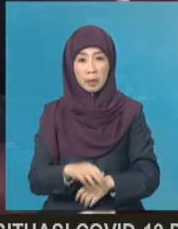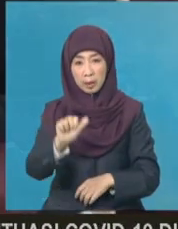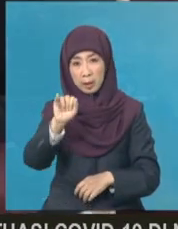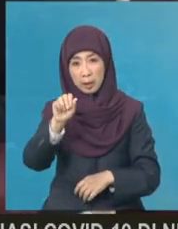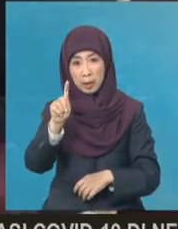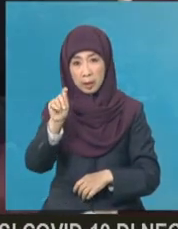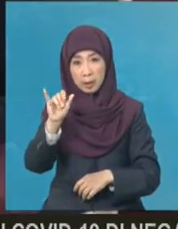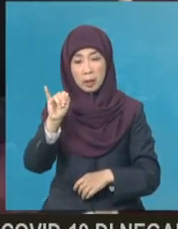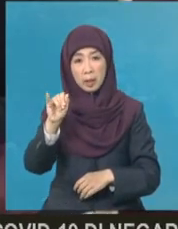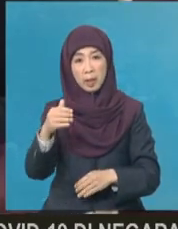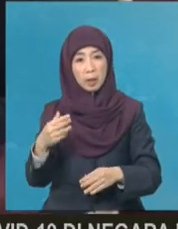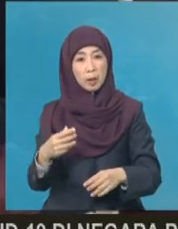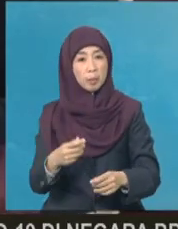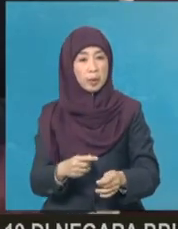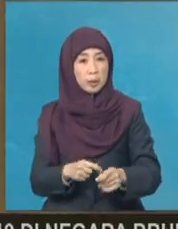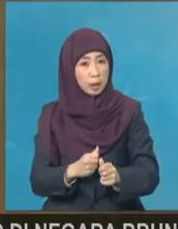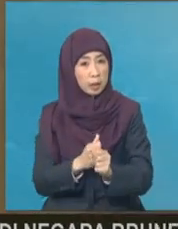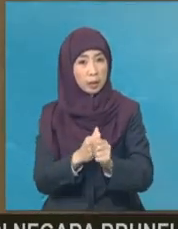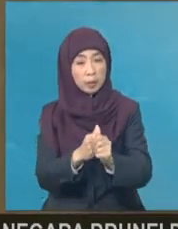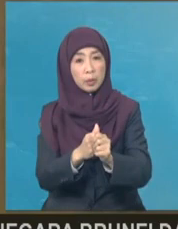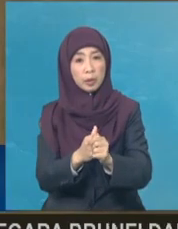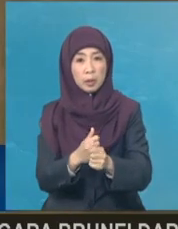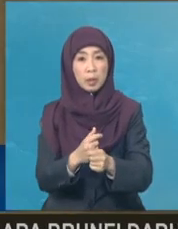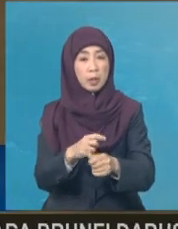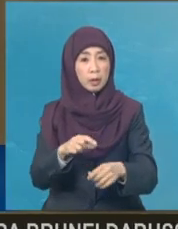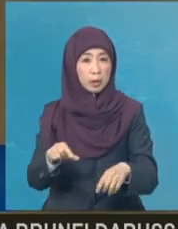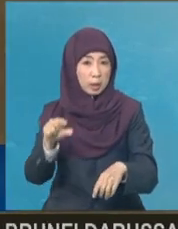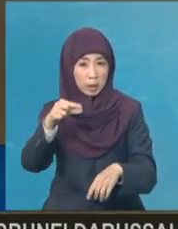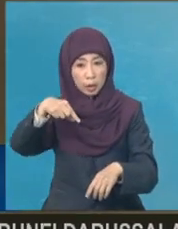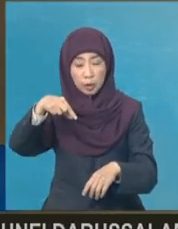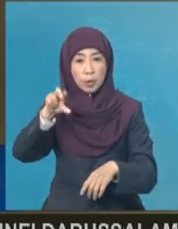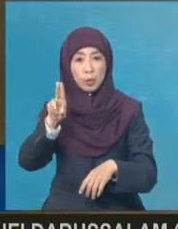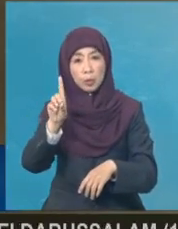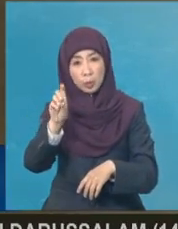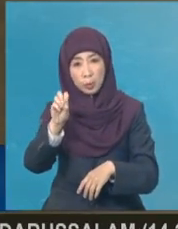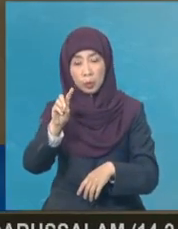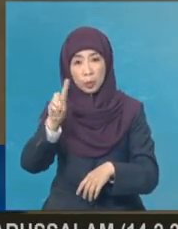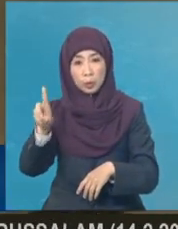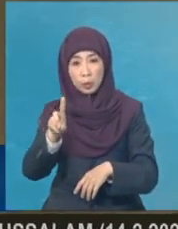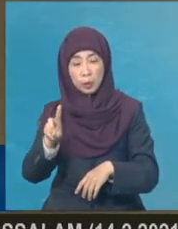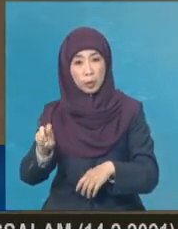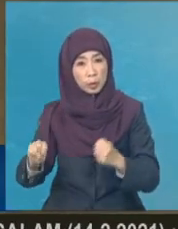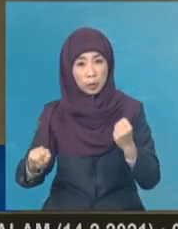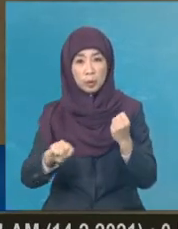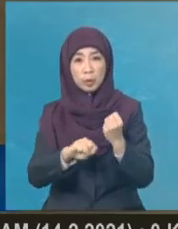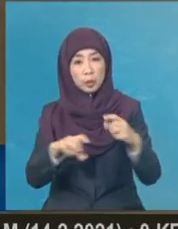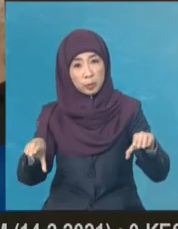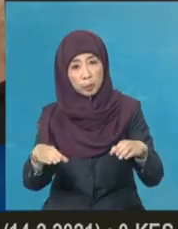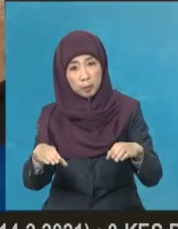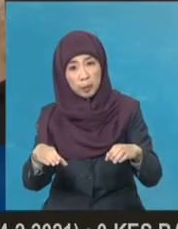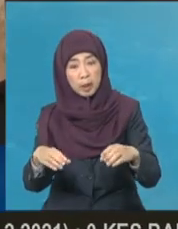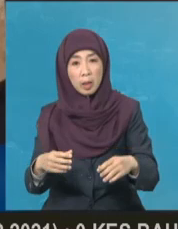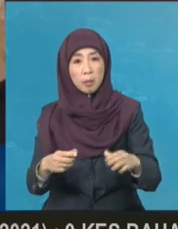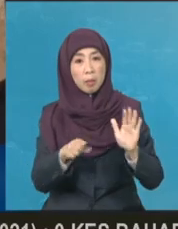Kyle menyertai gameband Brunei unified anjuran Kudus event management Services dengan mengetengahkan ciri-ciri teknologi baru